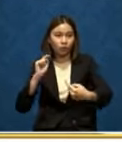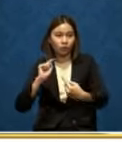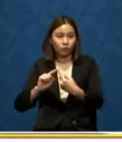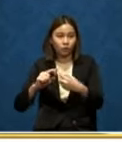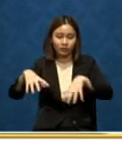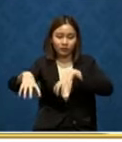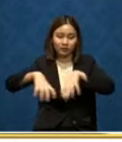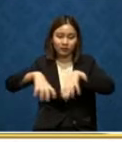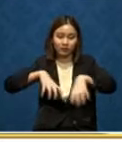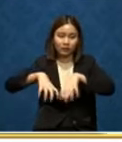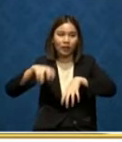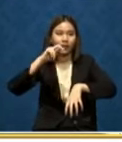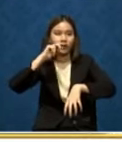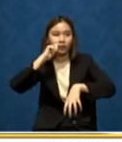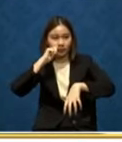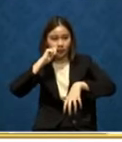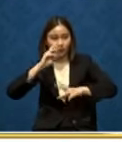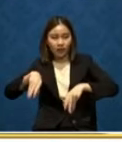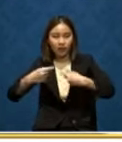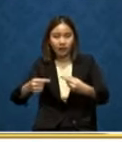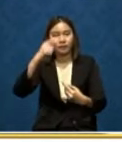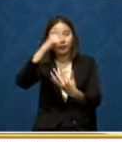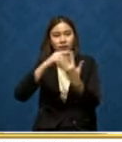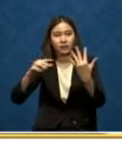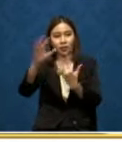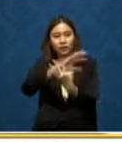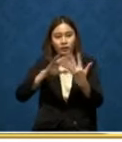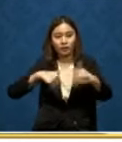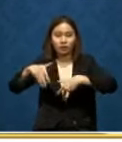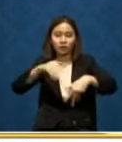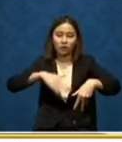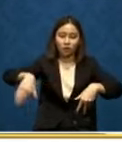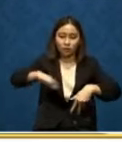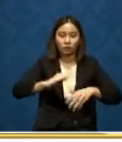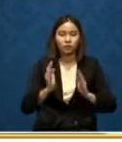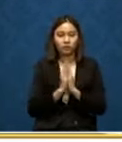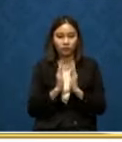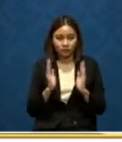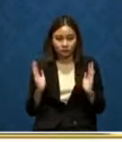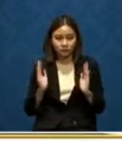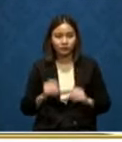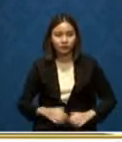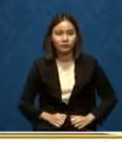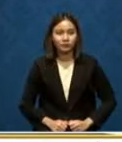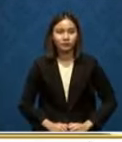การบริหารจัดการทรัพยากรน้ำให้กับประเทศชาติและประชาชนครับขอบพระคุณครับ